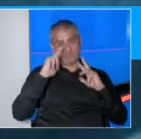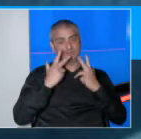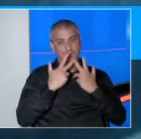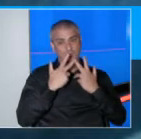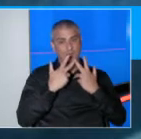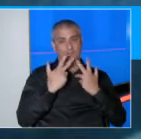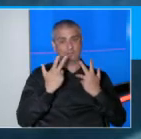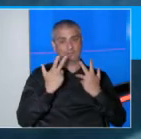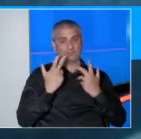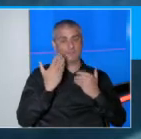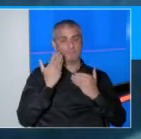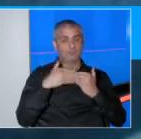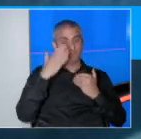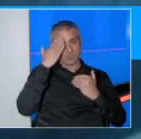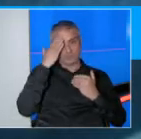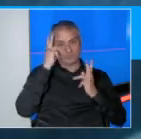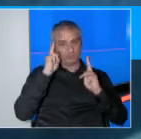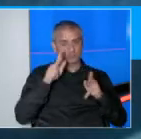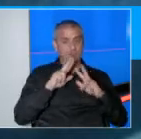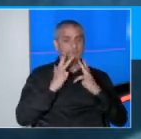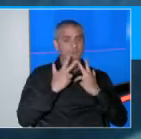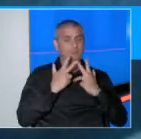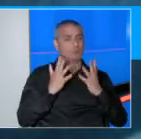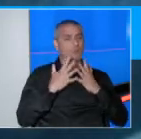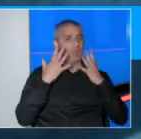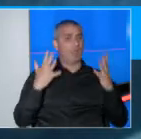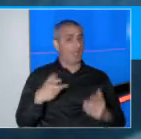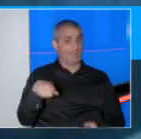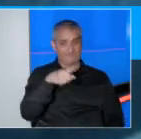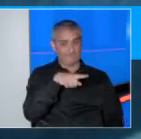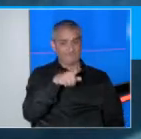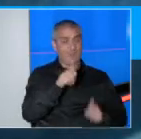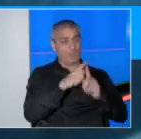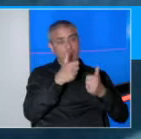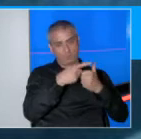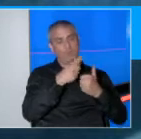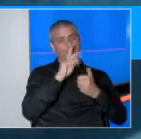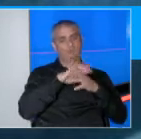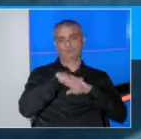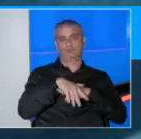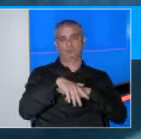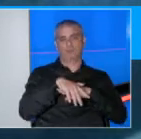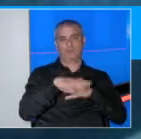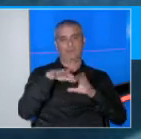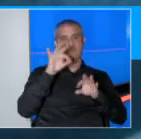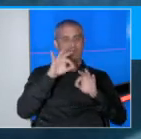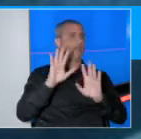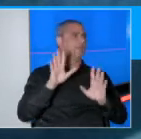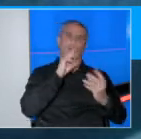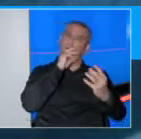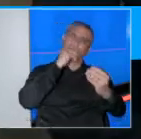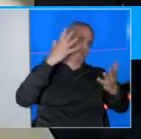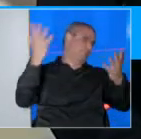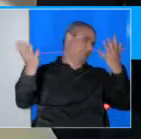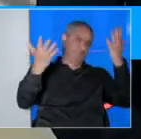Okay. בסוף התודעה שיש בציבור הרחב כלפי אותו מועמד, היא גם משפיעה על הנבחר, טוב, אנחנו יכולים לדבר